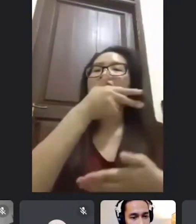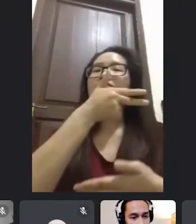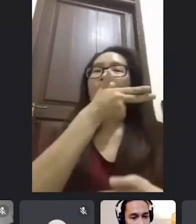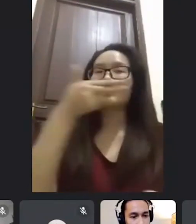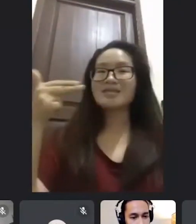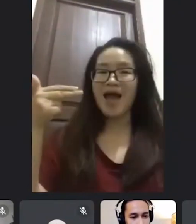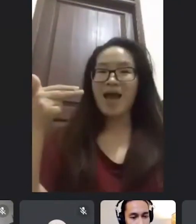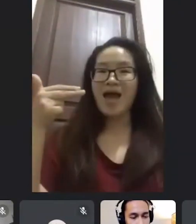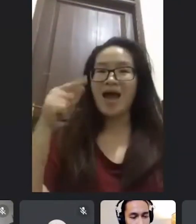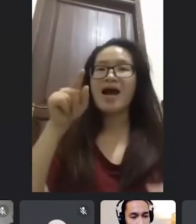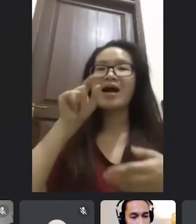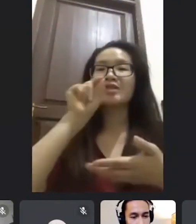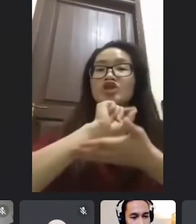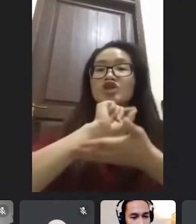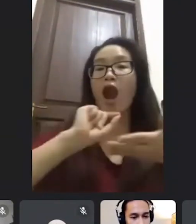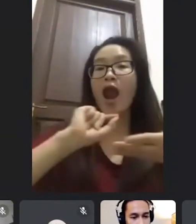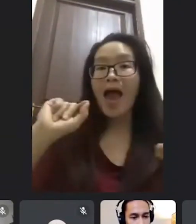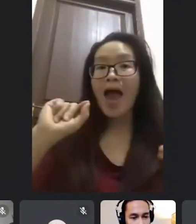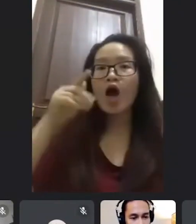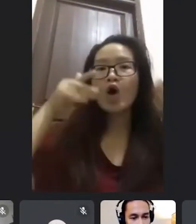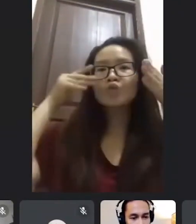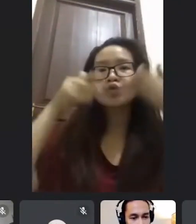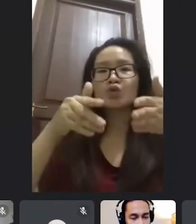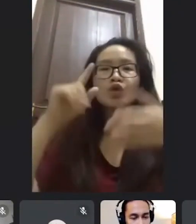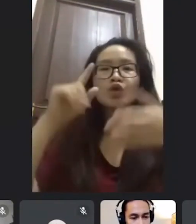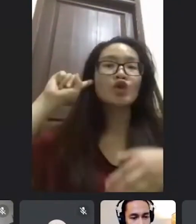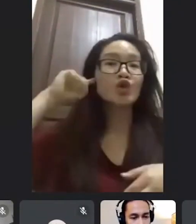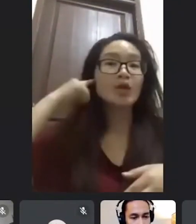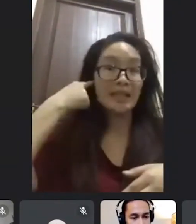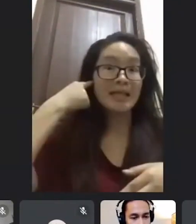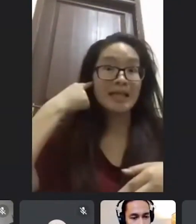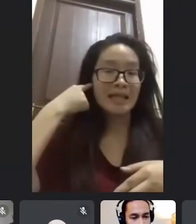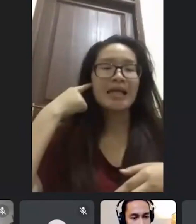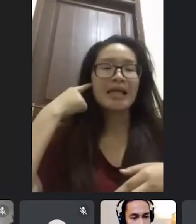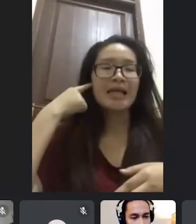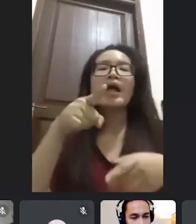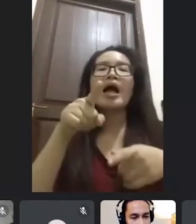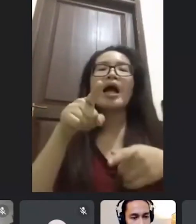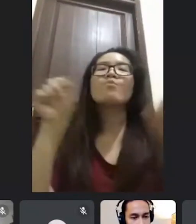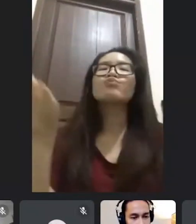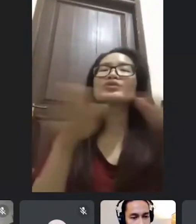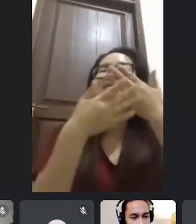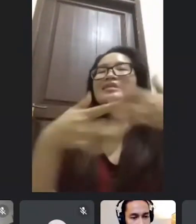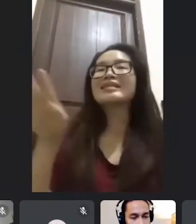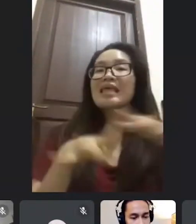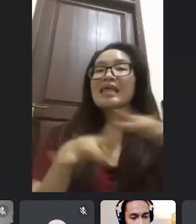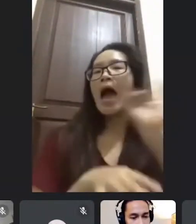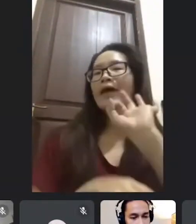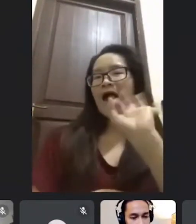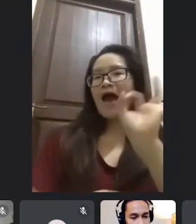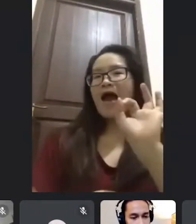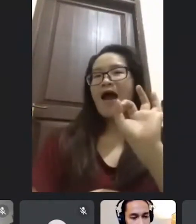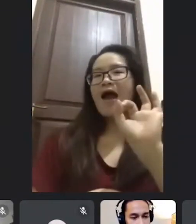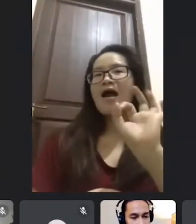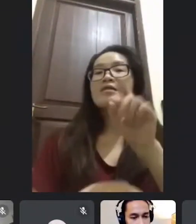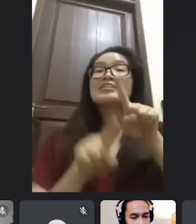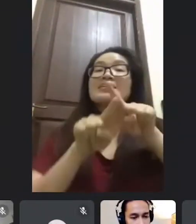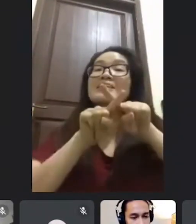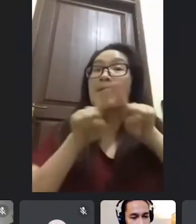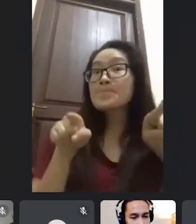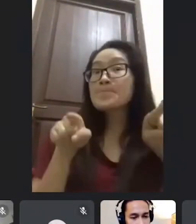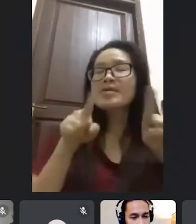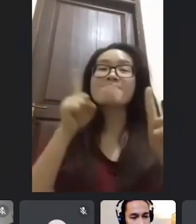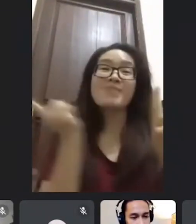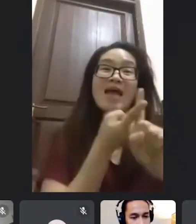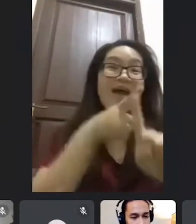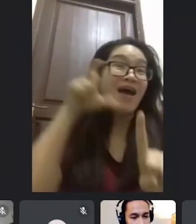saya ingin bertanya mengenai sekolah khusus untuk tuli yang berhubungan dengan musik itu